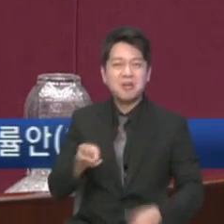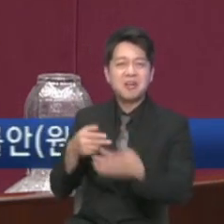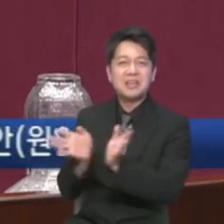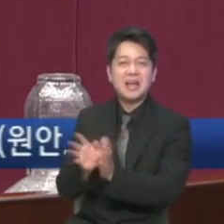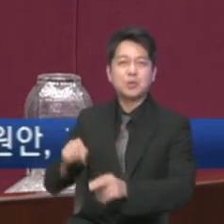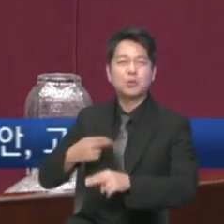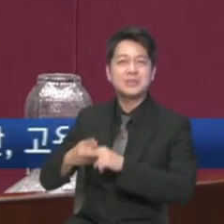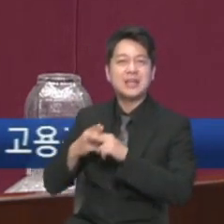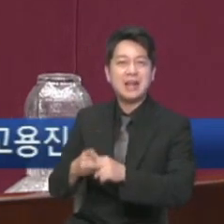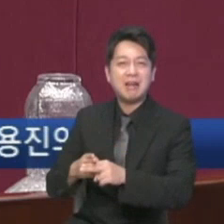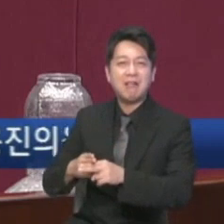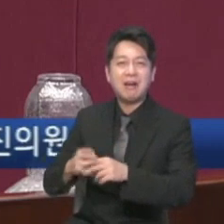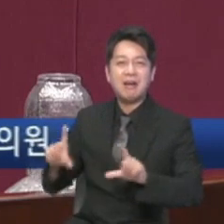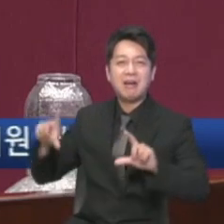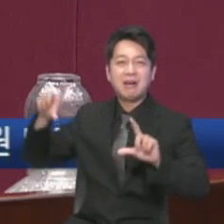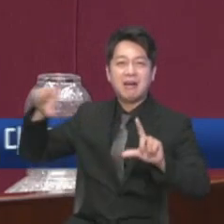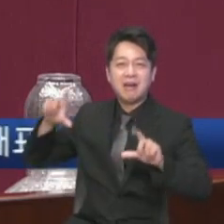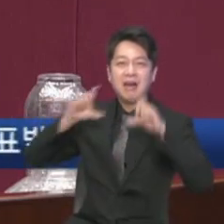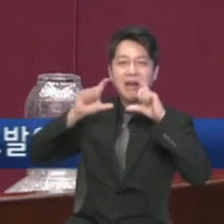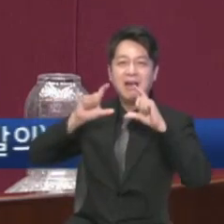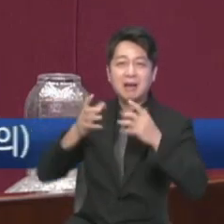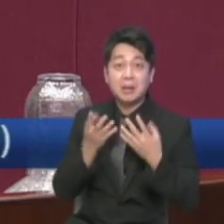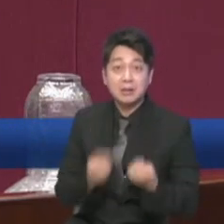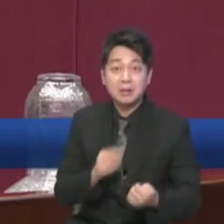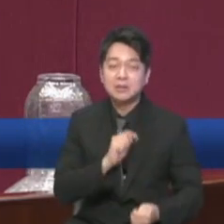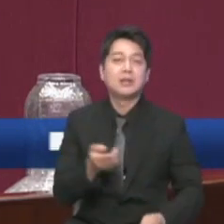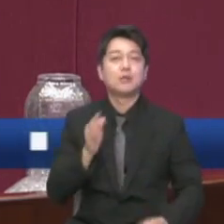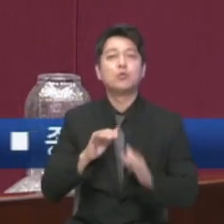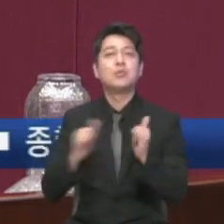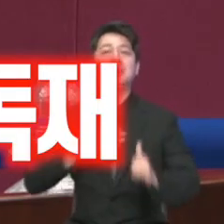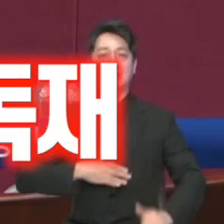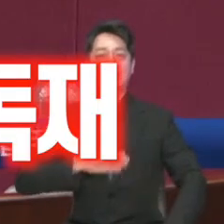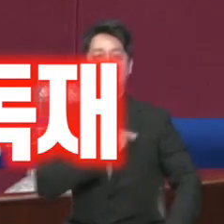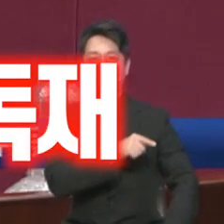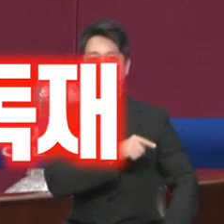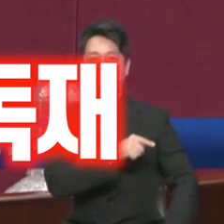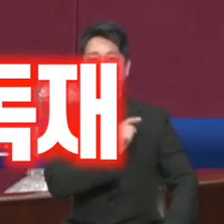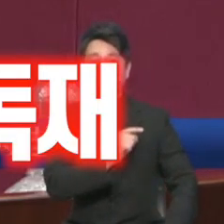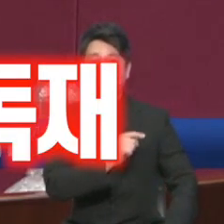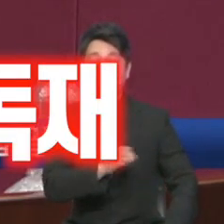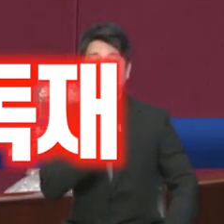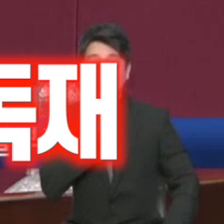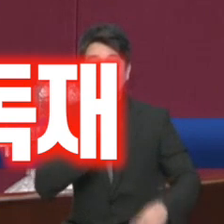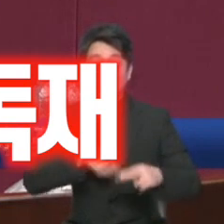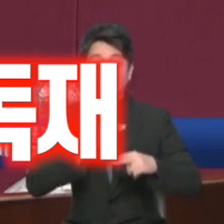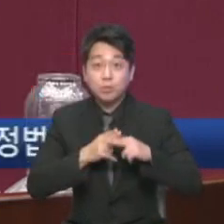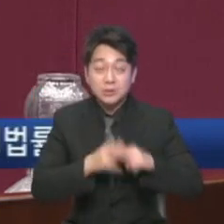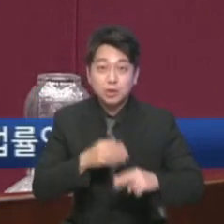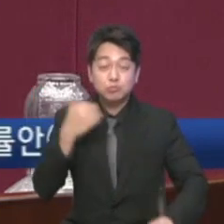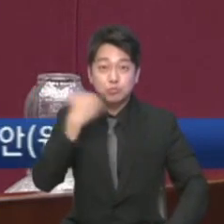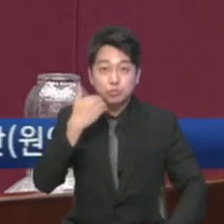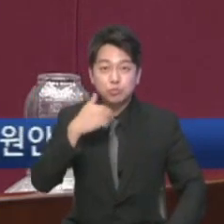씌우기에 안간힘을 쓰고 있으나 그것은 결코 통하지 않습니다. 진짜 독재는 유신 독재, 전두환 군사 독재,